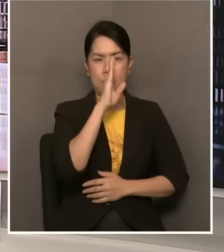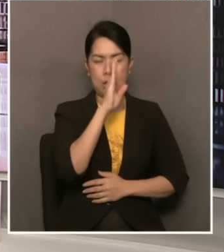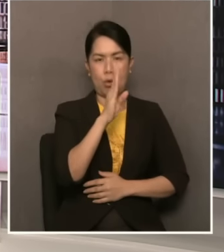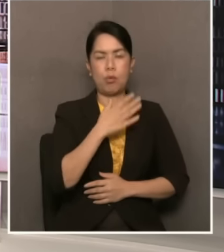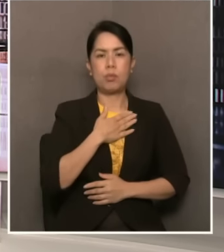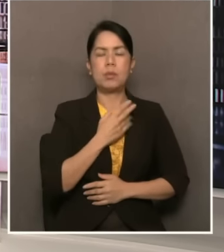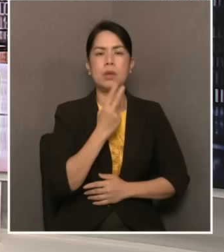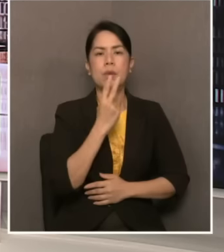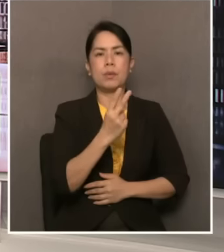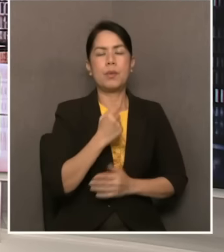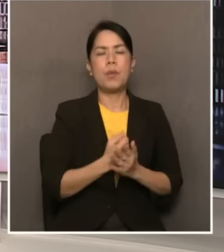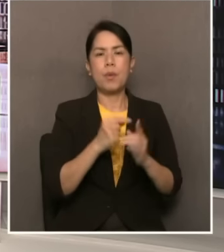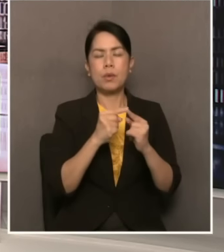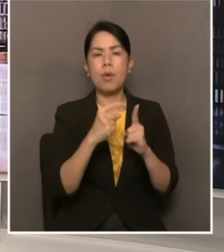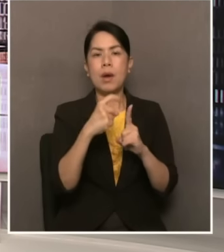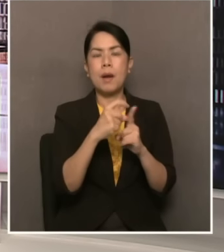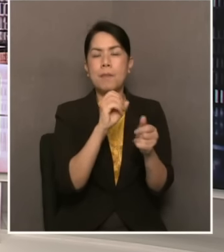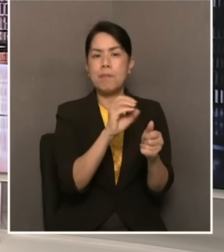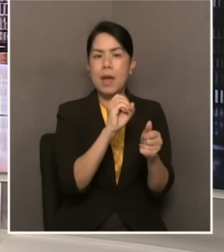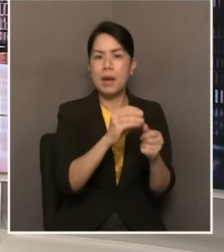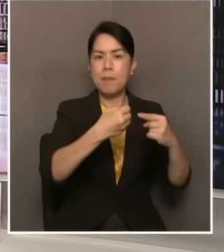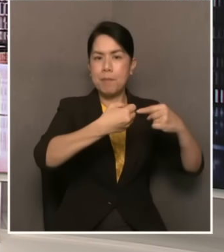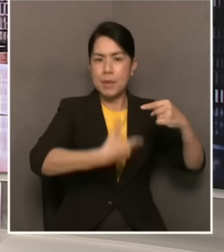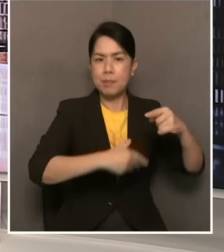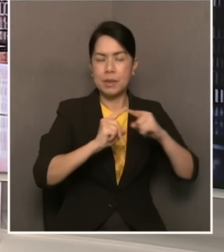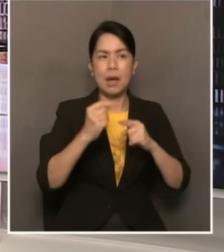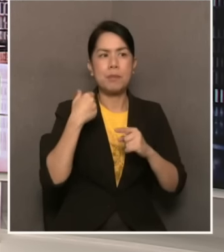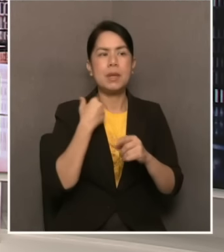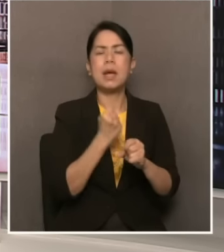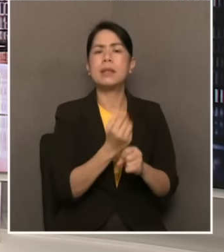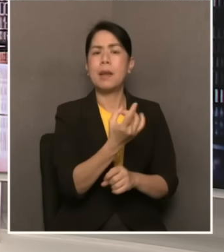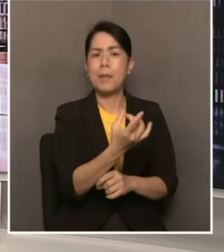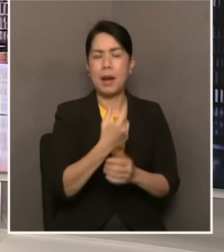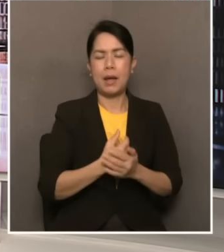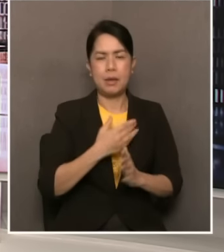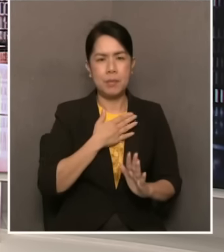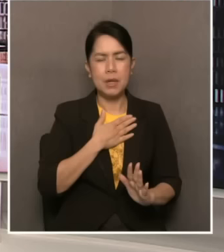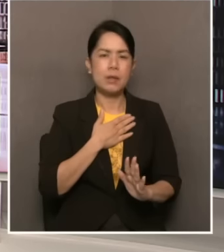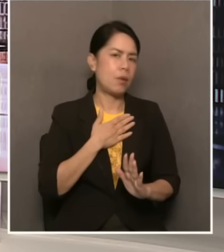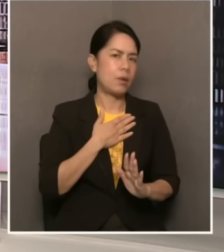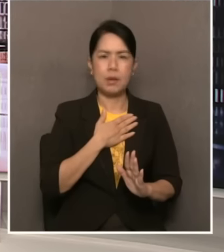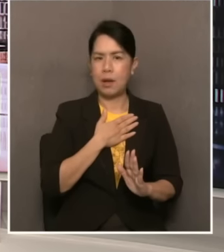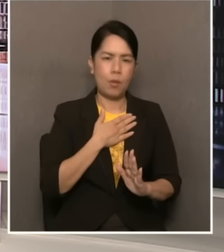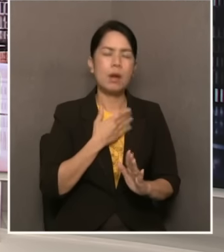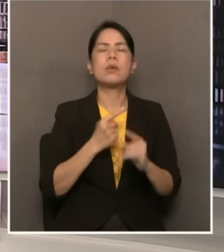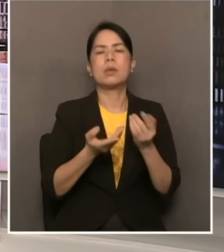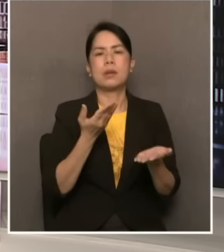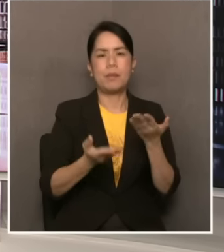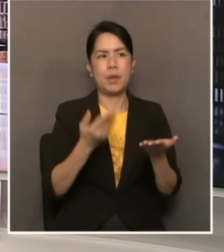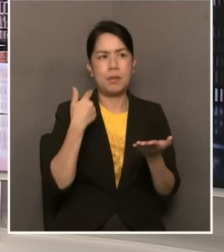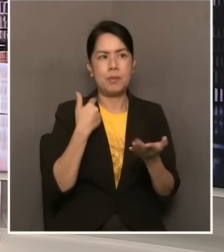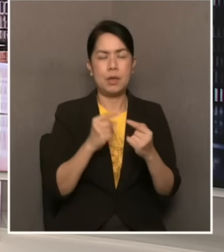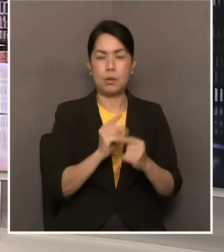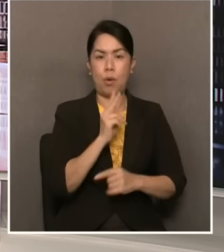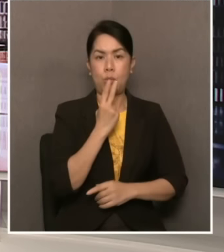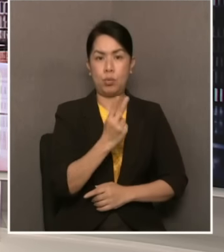กต้องอ่านคำแนำต่ๆ ในการสแนใบหน้าขนตอนนี้จะต้องnungยนๆกสกนิดนึงนะคะเพราะว่าจะต้องหน้าตรง